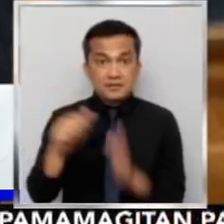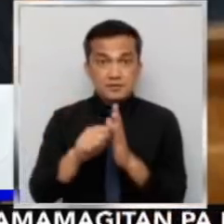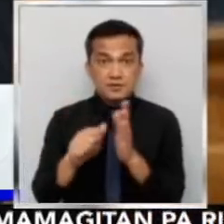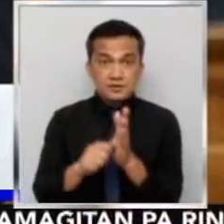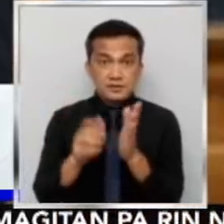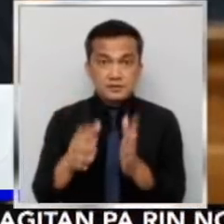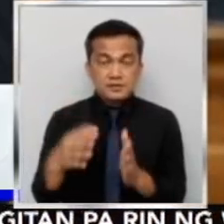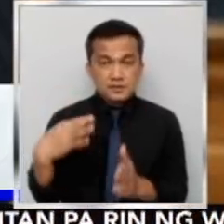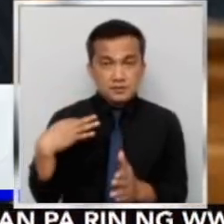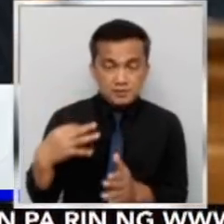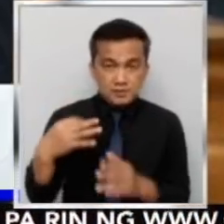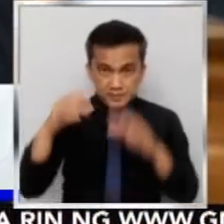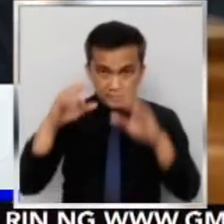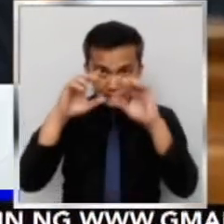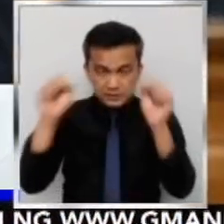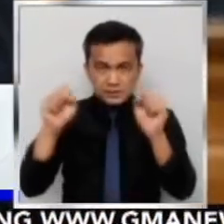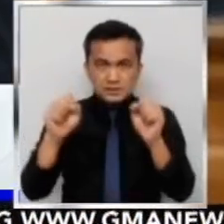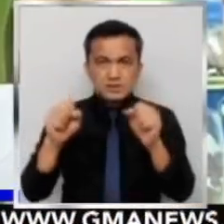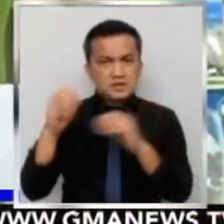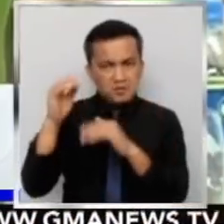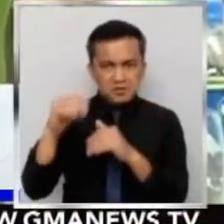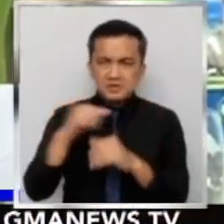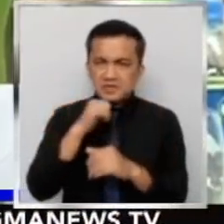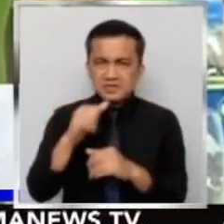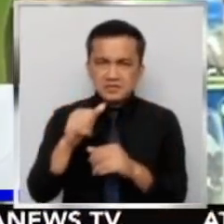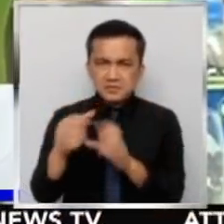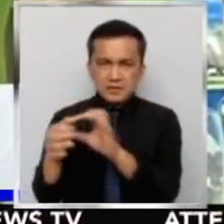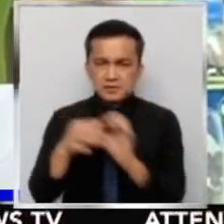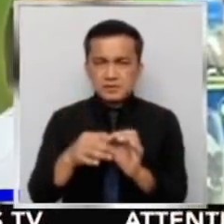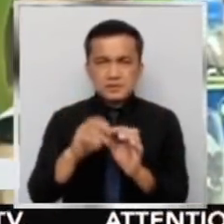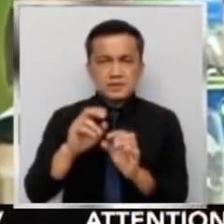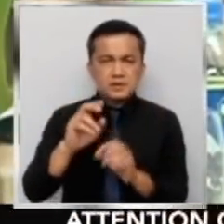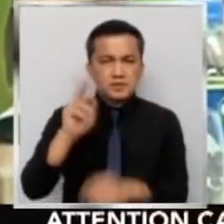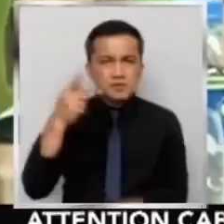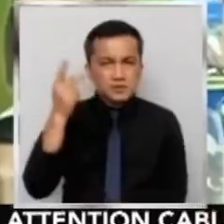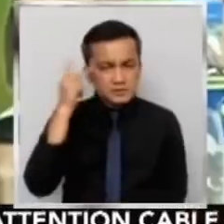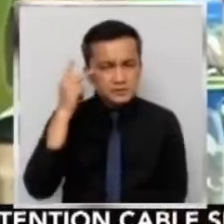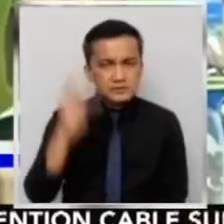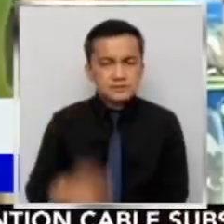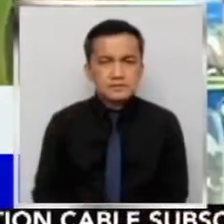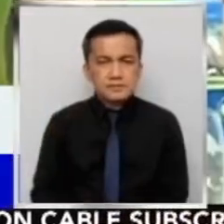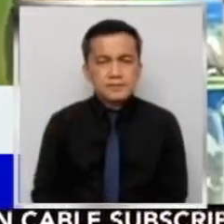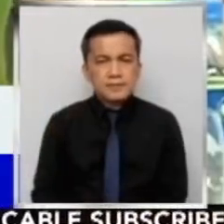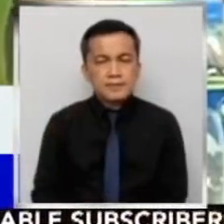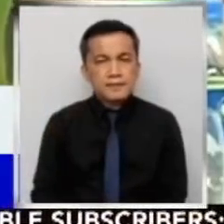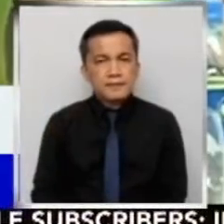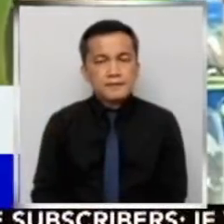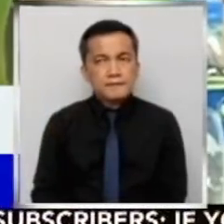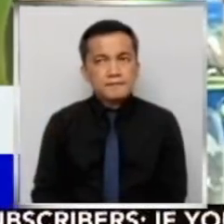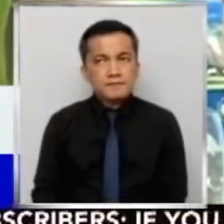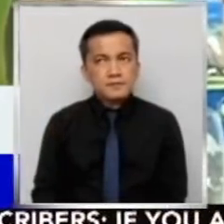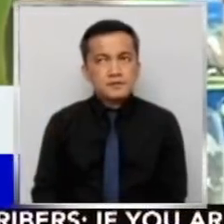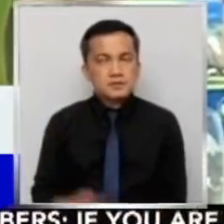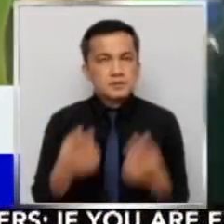daw ay hindi ito mahaluan ng politika. Siguro, automatic lang yun, nagampanan niya yung trabaho niya